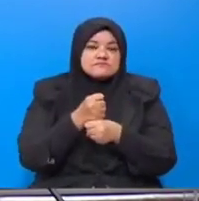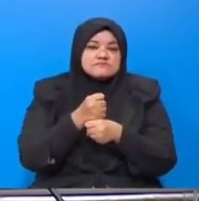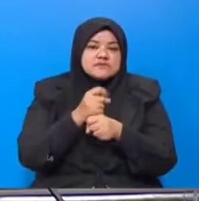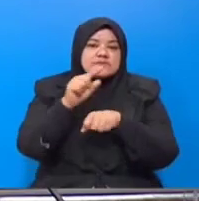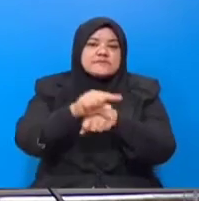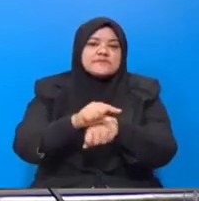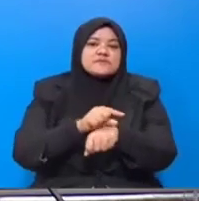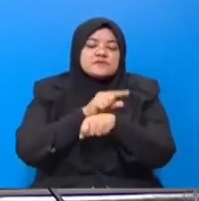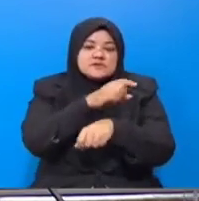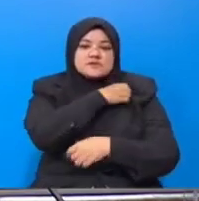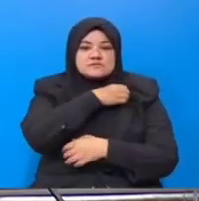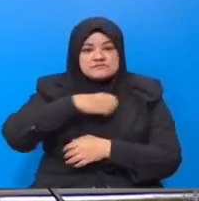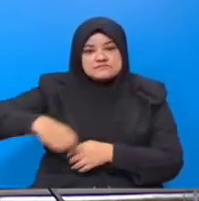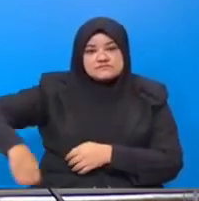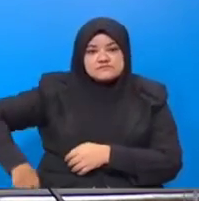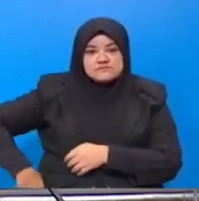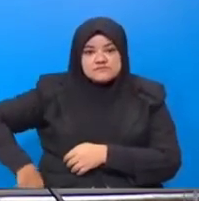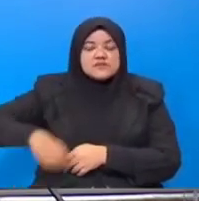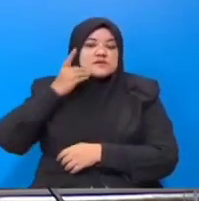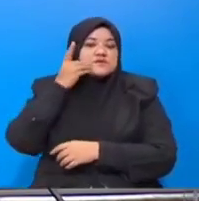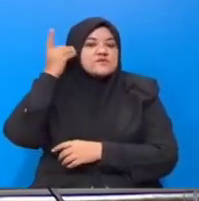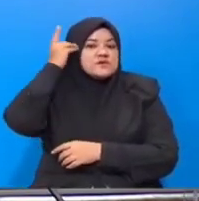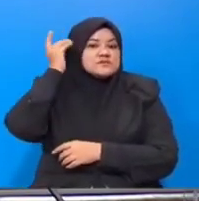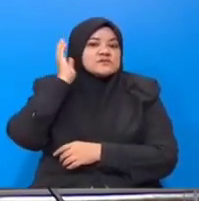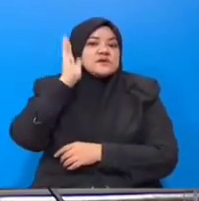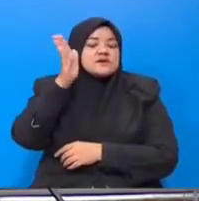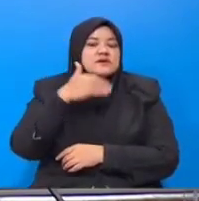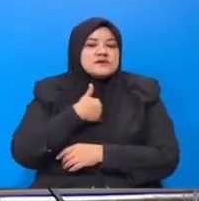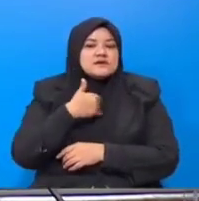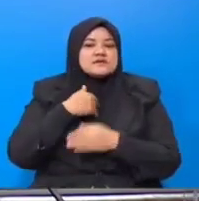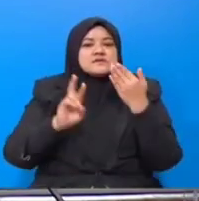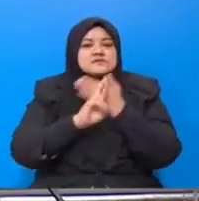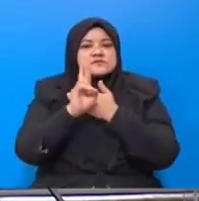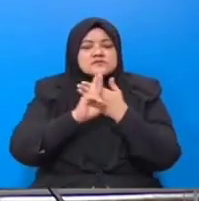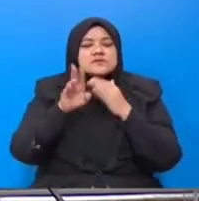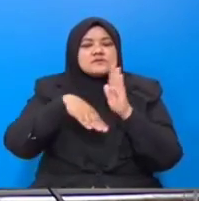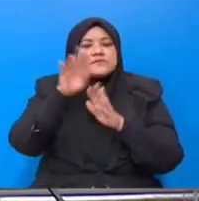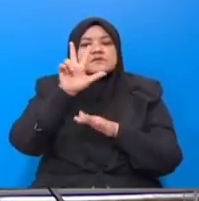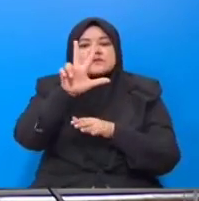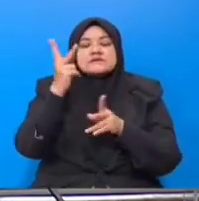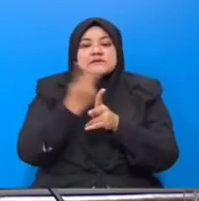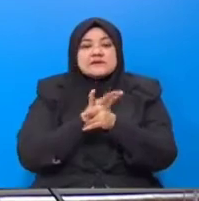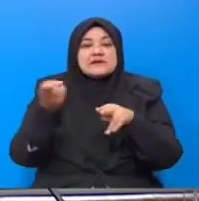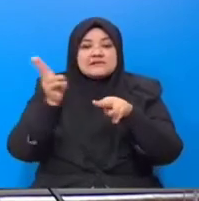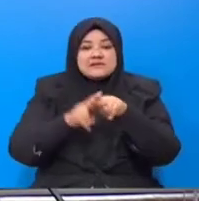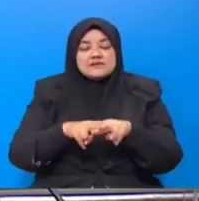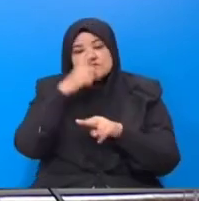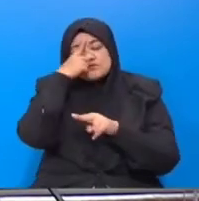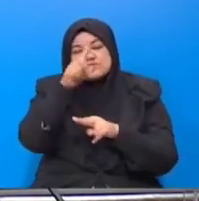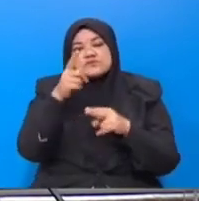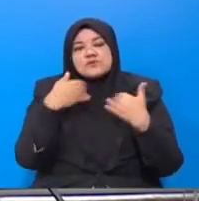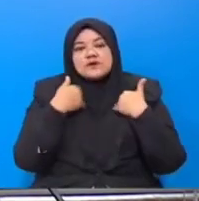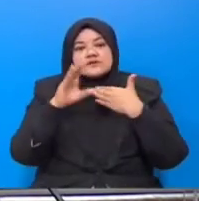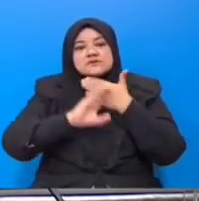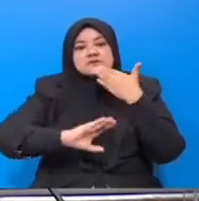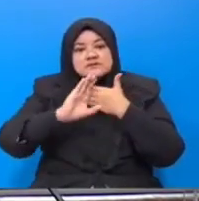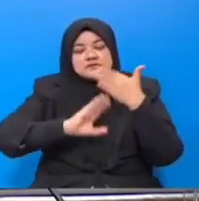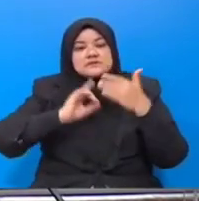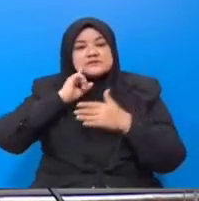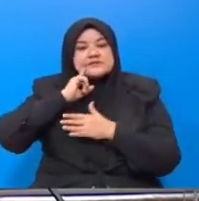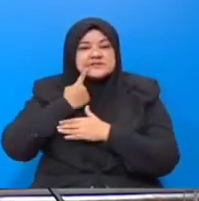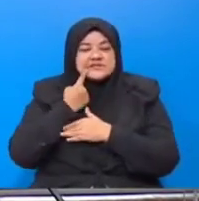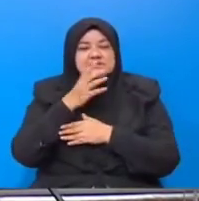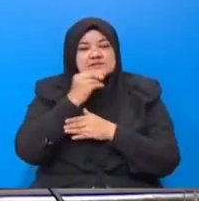yang menggunakan tali pinggang credos dewasa akan mempunyai risiko lebih tiga kali ganda untuk mengalami kecederaan